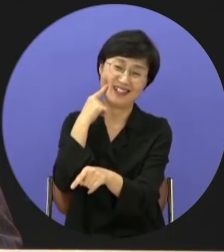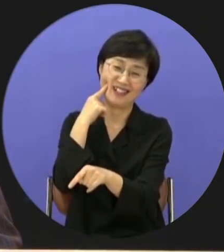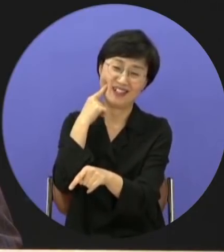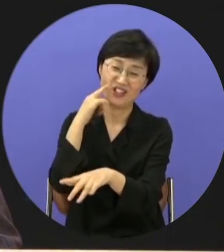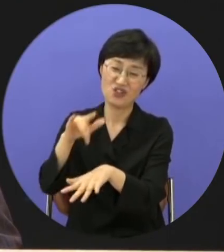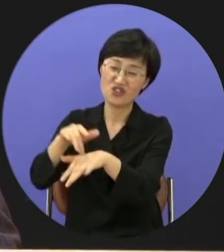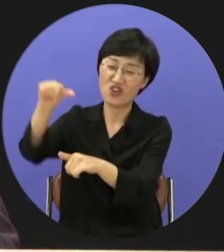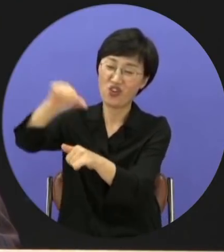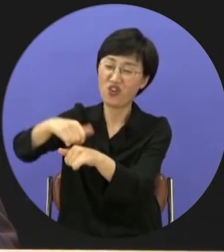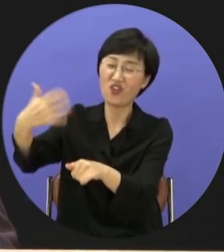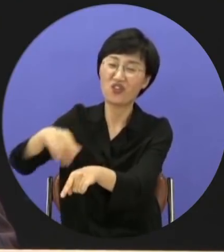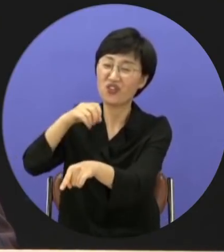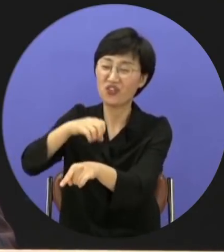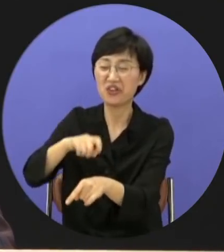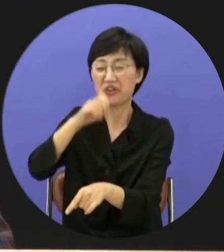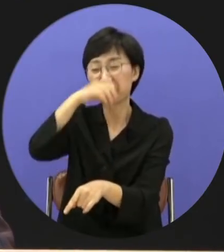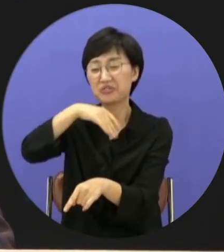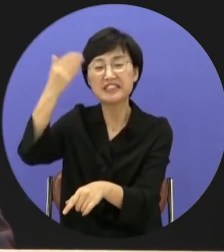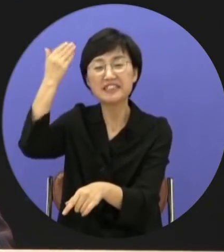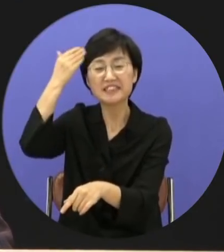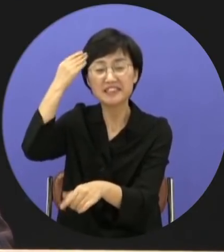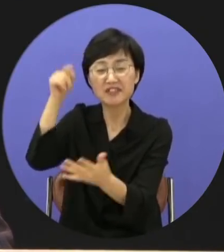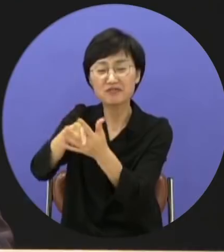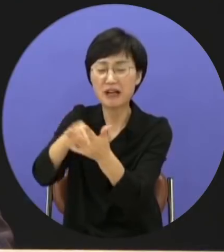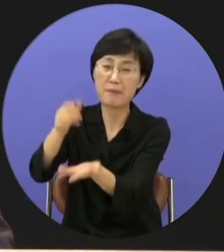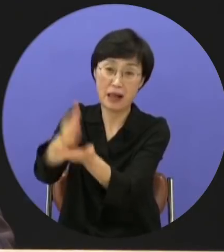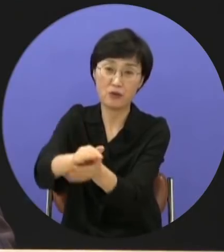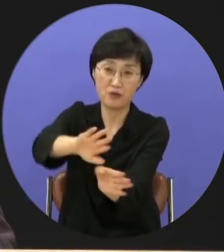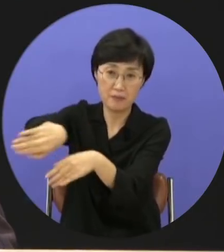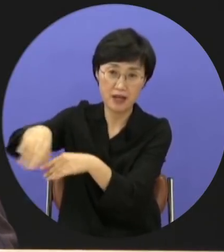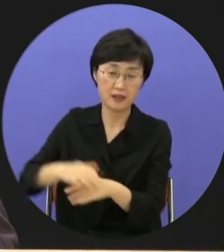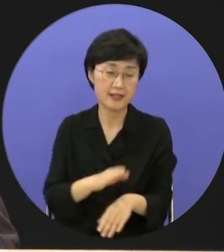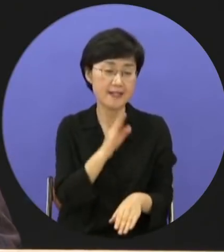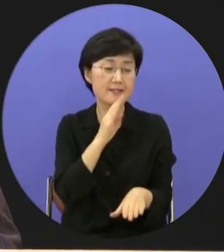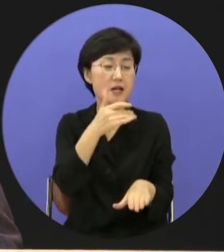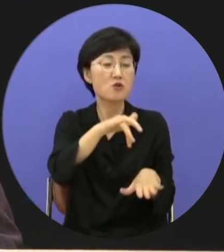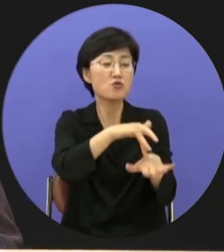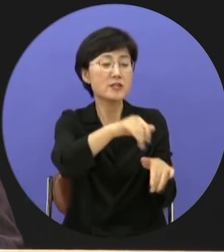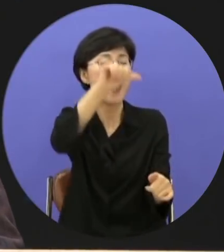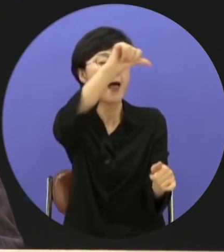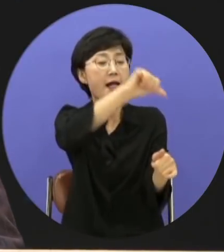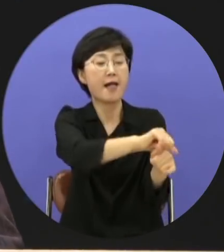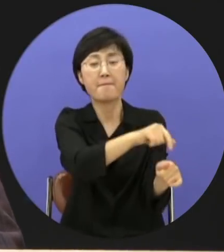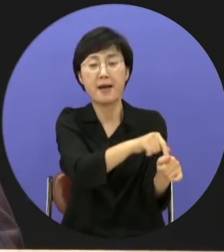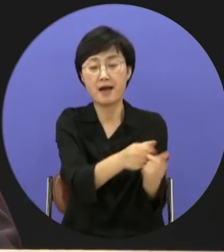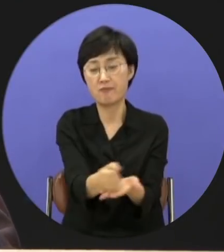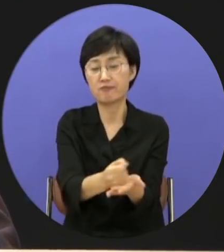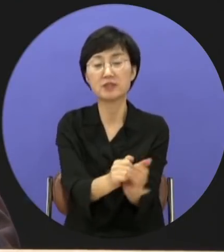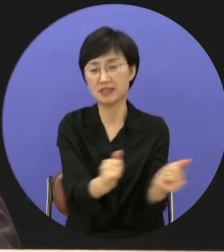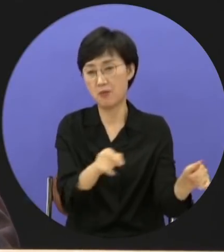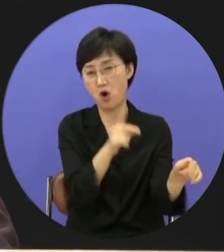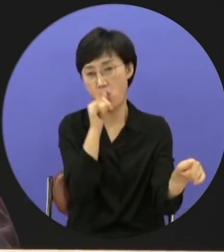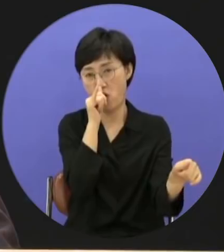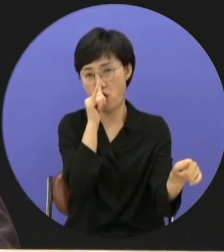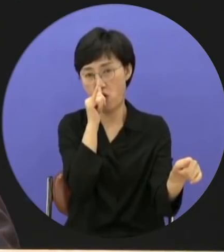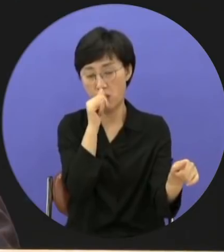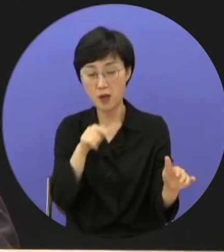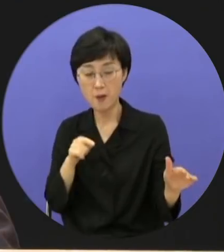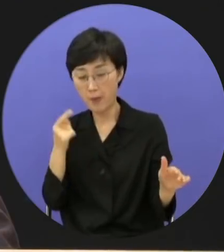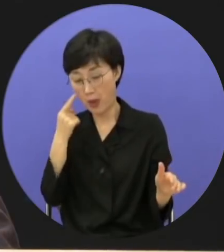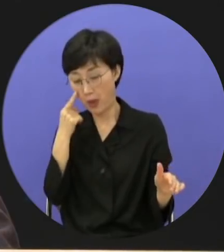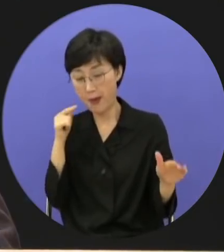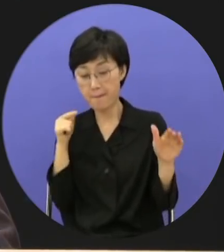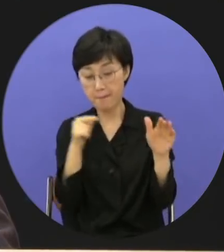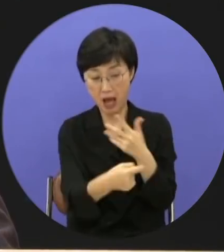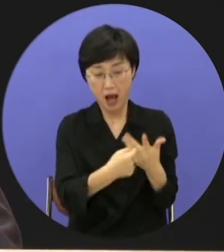귀신 들려가지고 보는 사람 있어요. 여러분 금방 알아요. Not the fakes that are not demon possessed, but the ones who really are filled with that evil spirit. The moment that they see you, they know who you